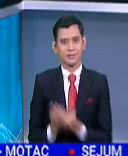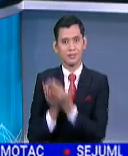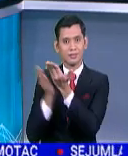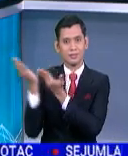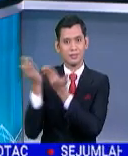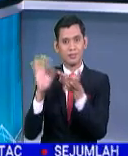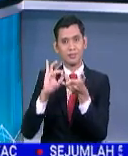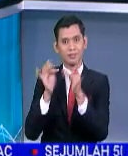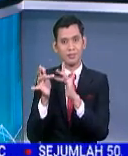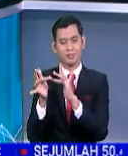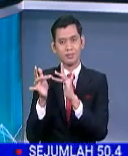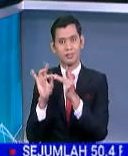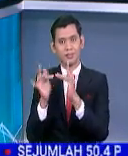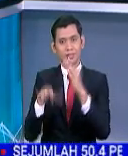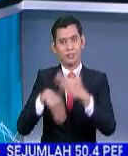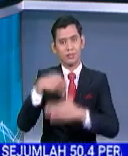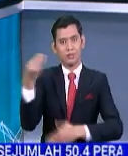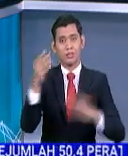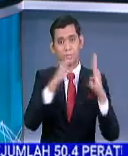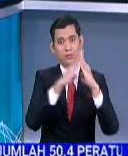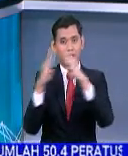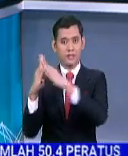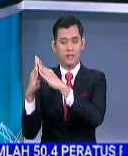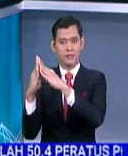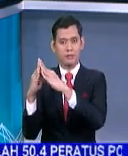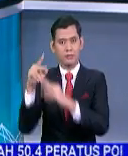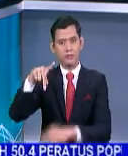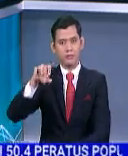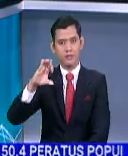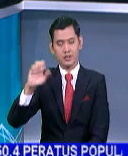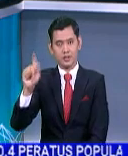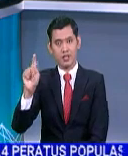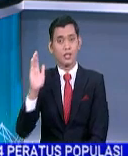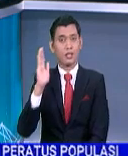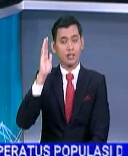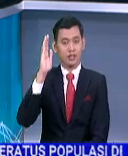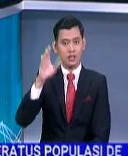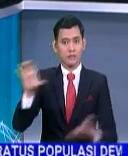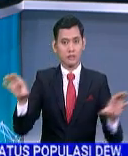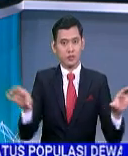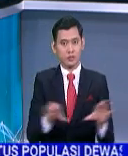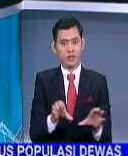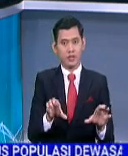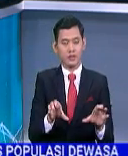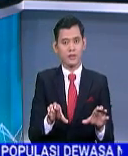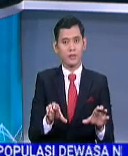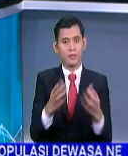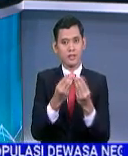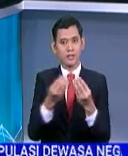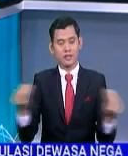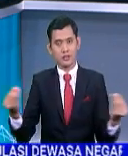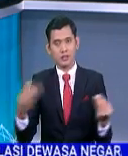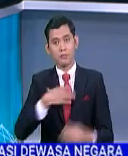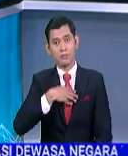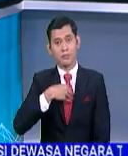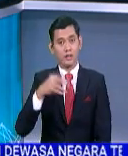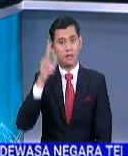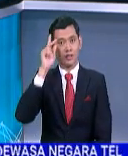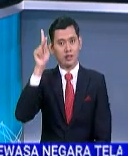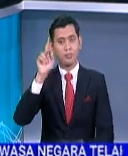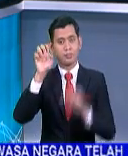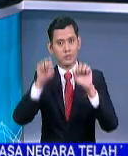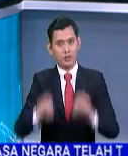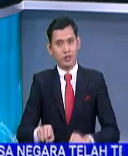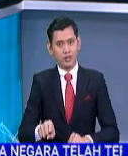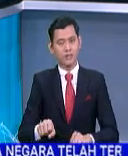perkhidmatan internet satelit luar bandar atau Pesat dilancarkan di Jeram Mengaji Agro Resort Pasir Putih, Kelantan. Ia membolehkan